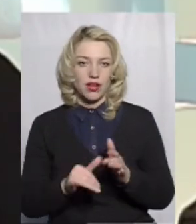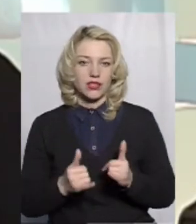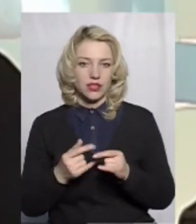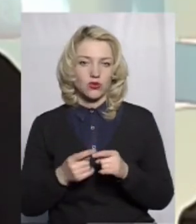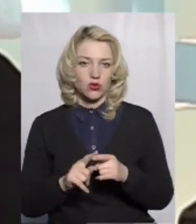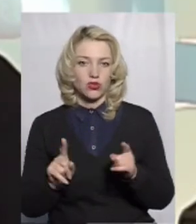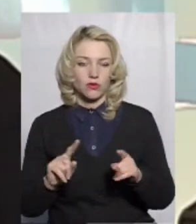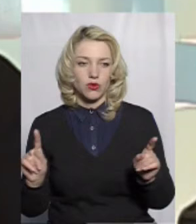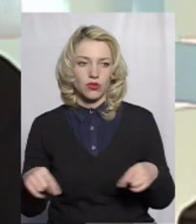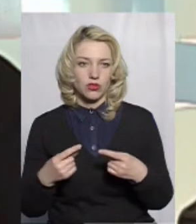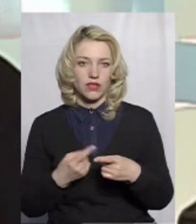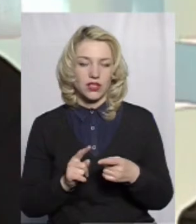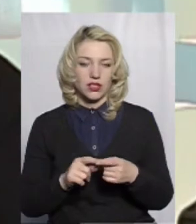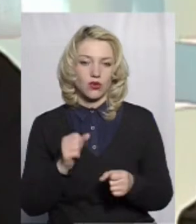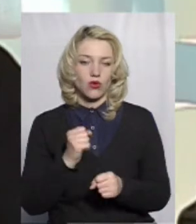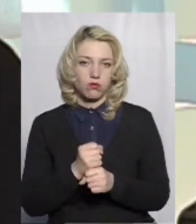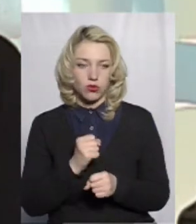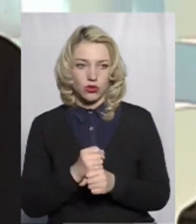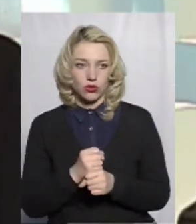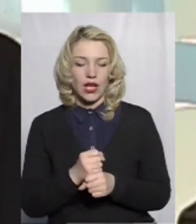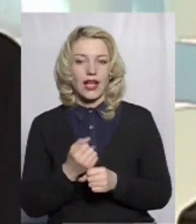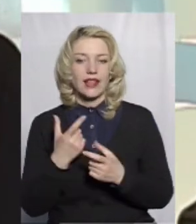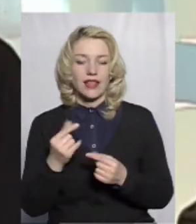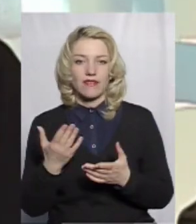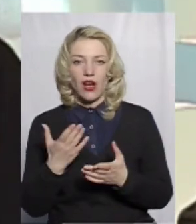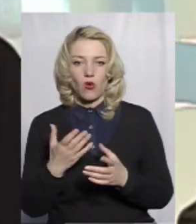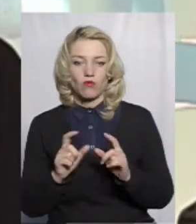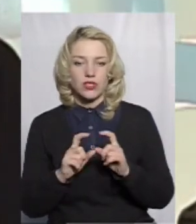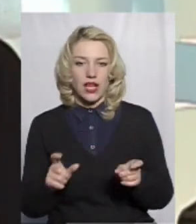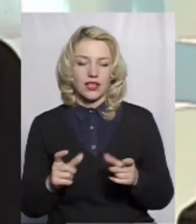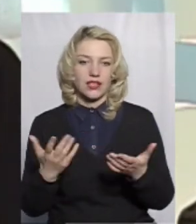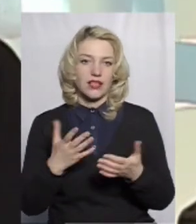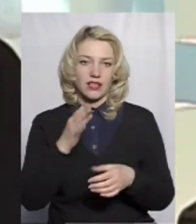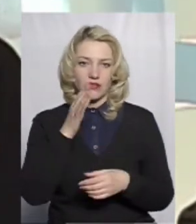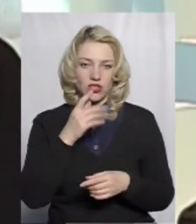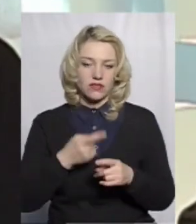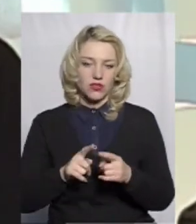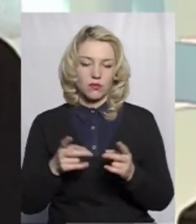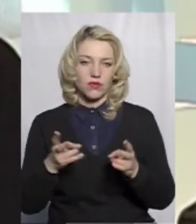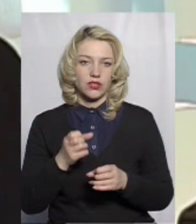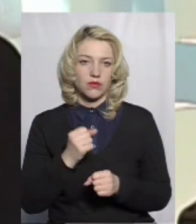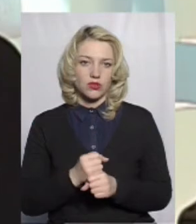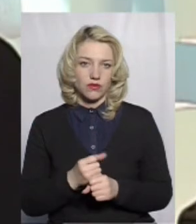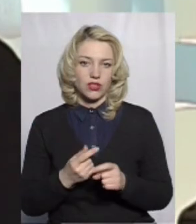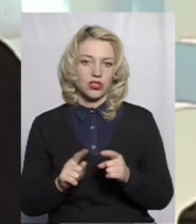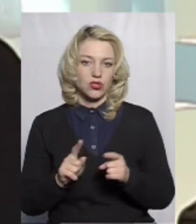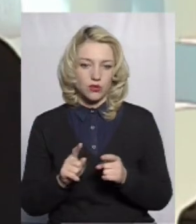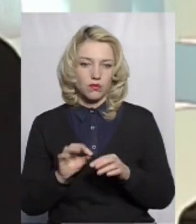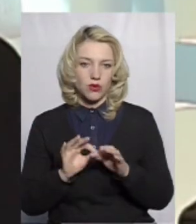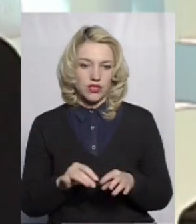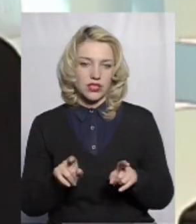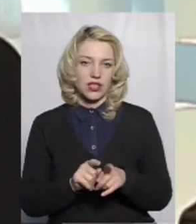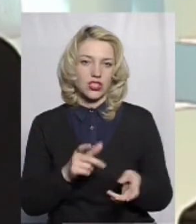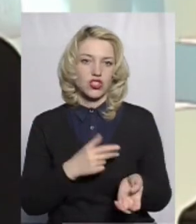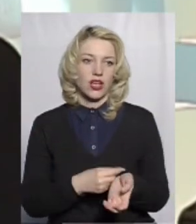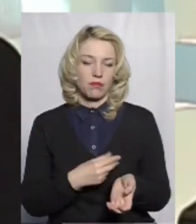їх організувати, їх роботу. Де, в якому закладі, в який час вони мають працювати для того, щоб провести такі